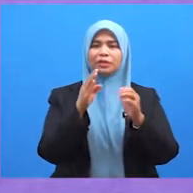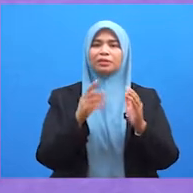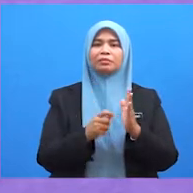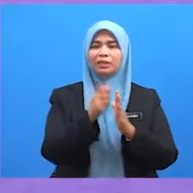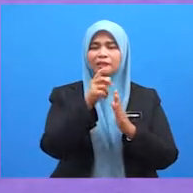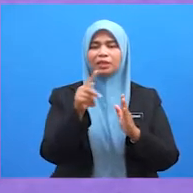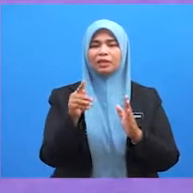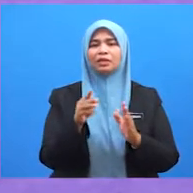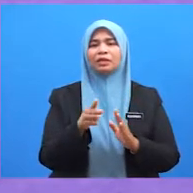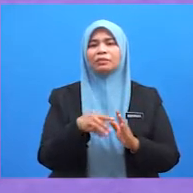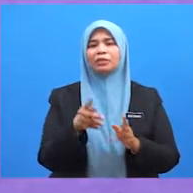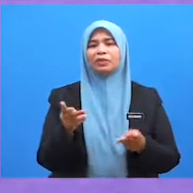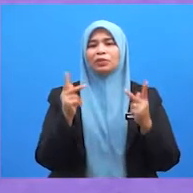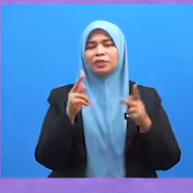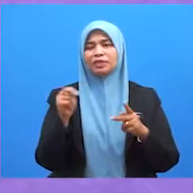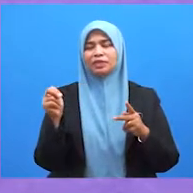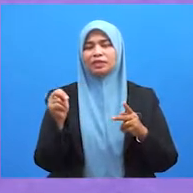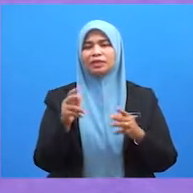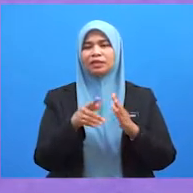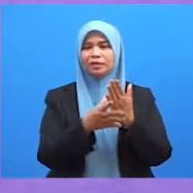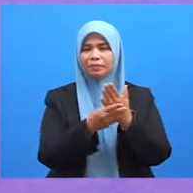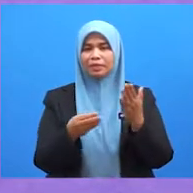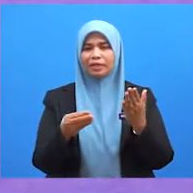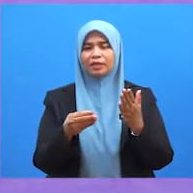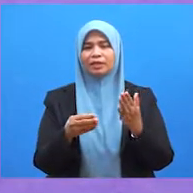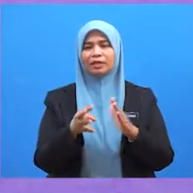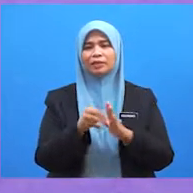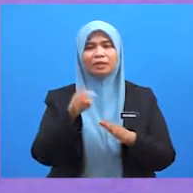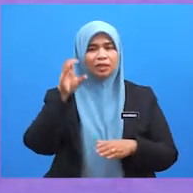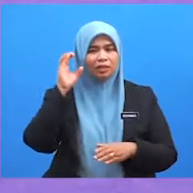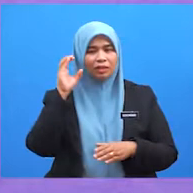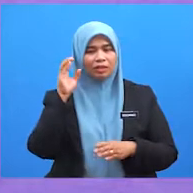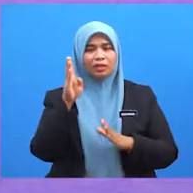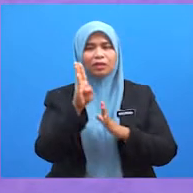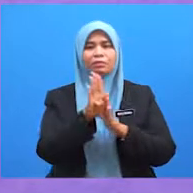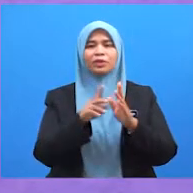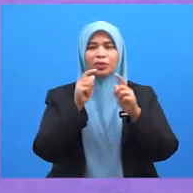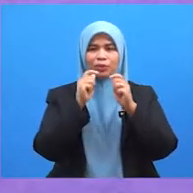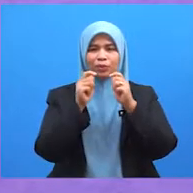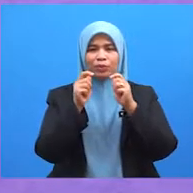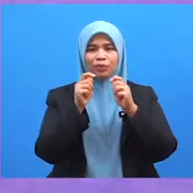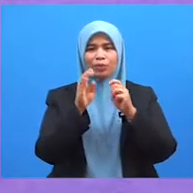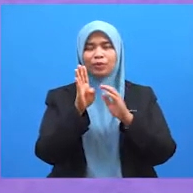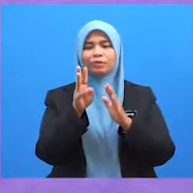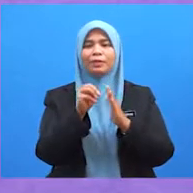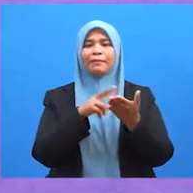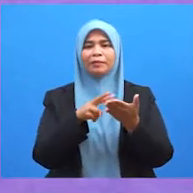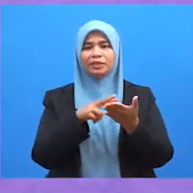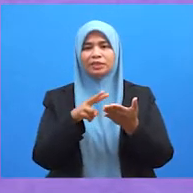tidak langsung dapat meningkatkan penguasaan, kemahiran